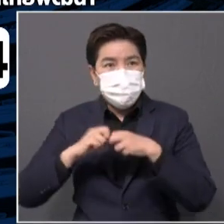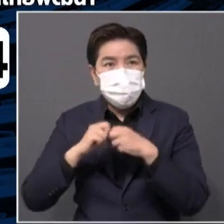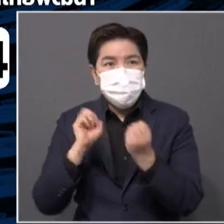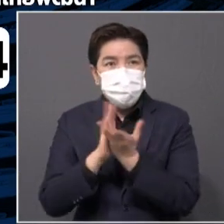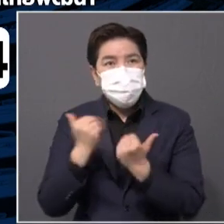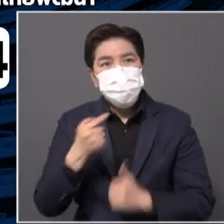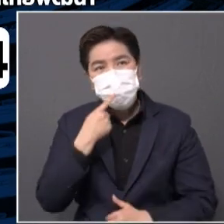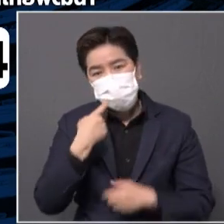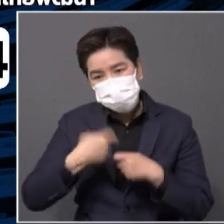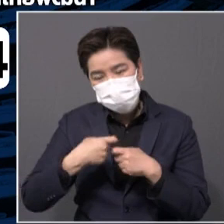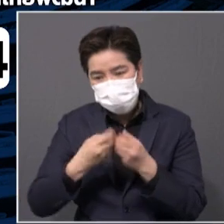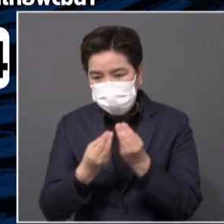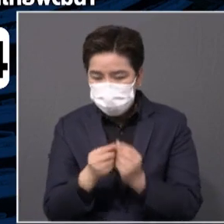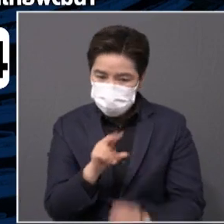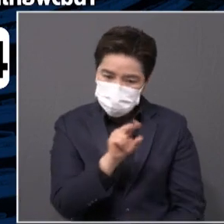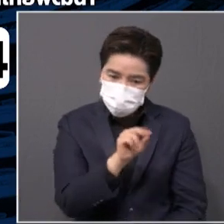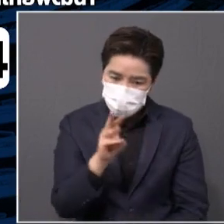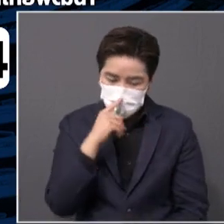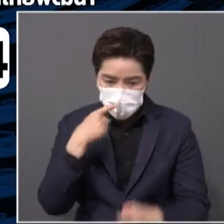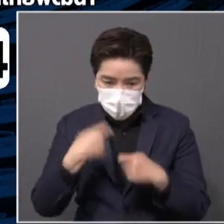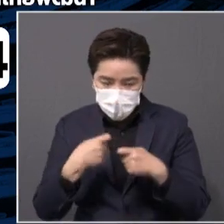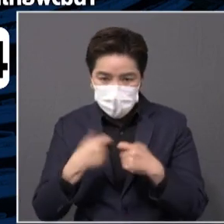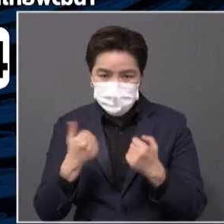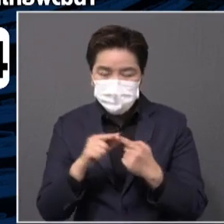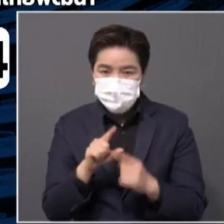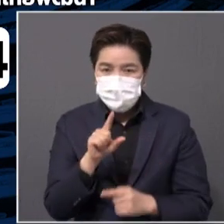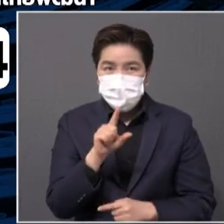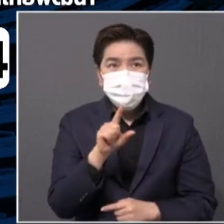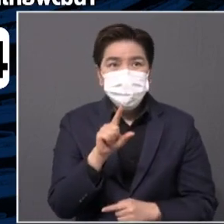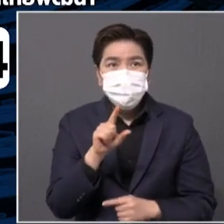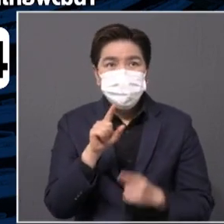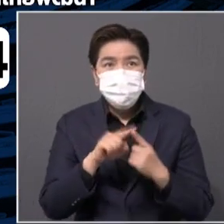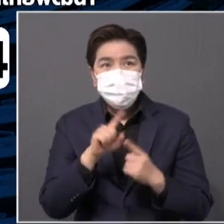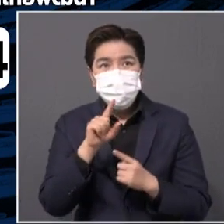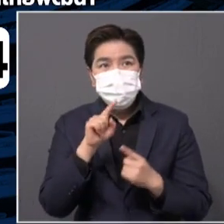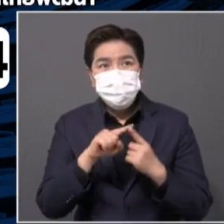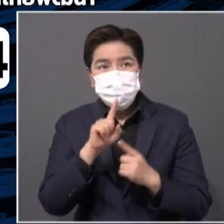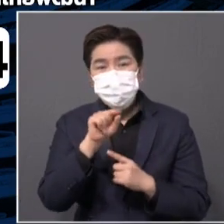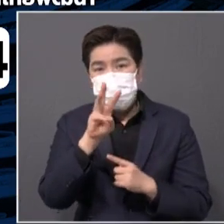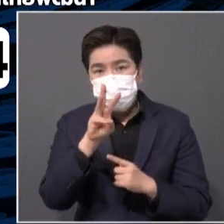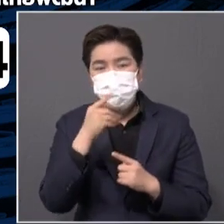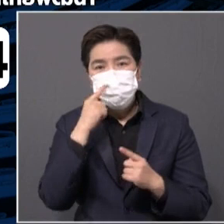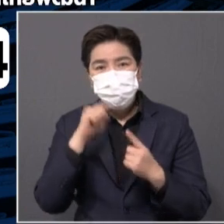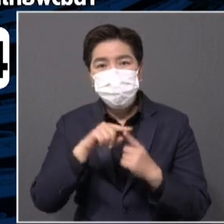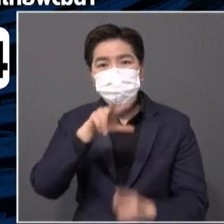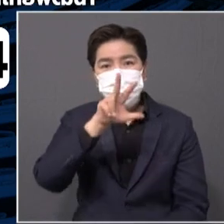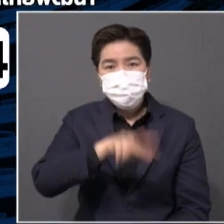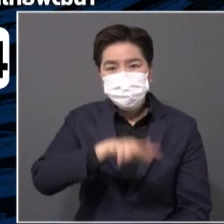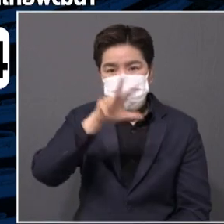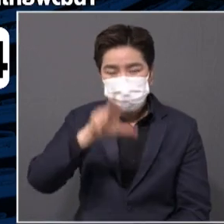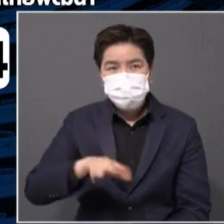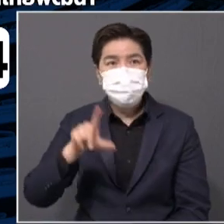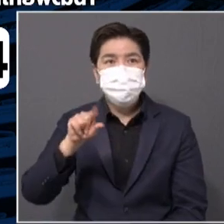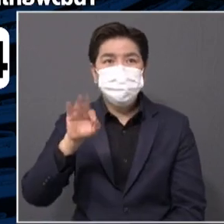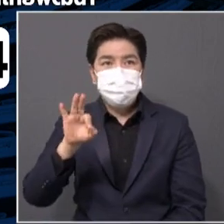เขามีการพูดถึงเรื่องของตัวเลขที่ได้อยู่ที่ 26นะแล้วก็อีกพักนึงคือเพื่อไทย 29